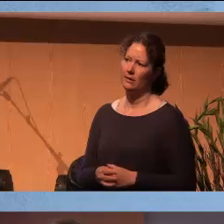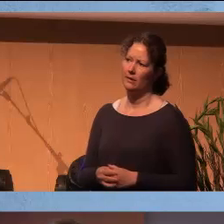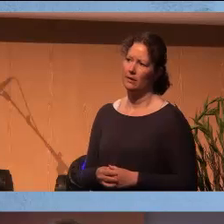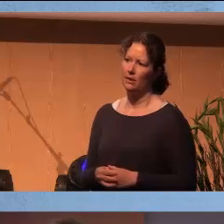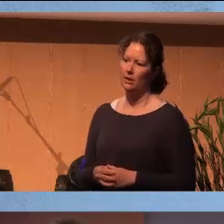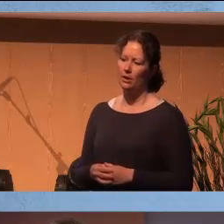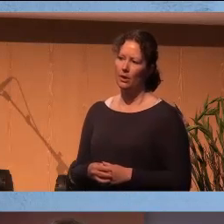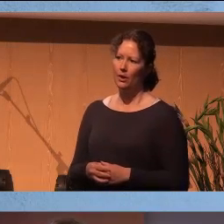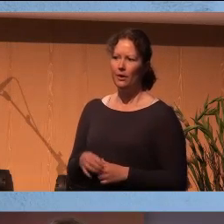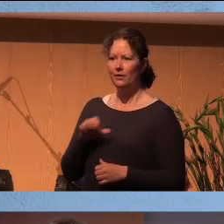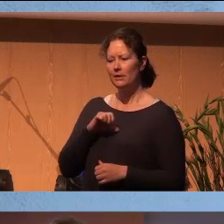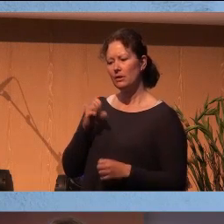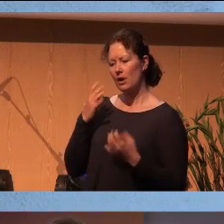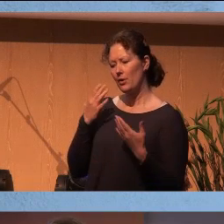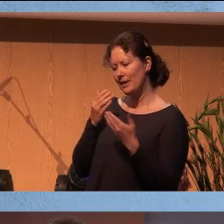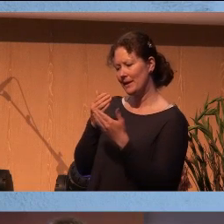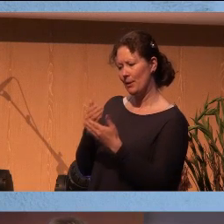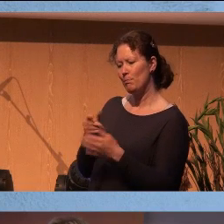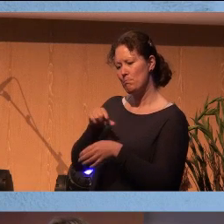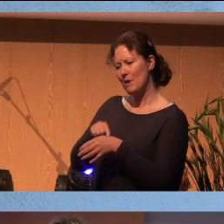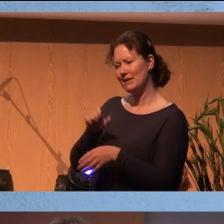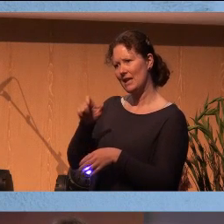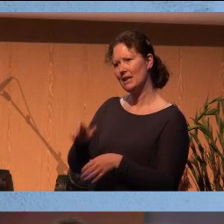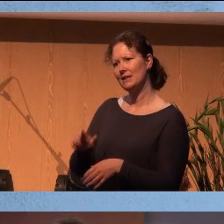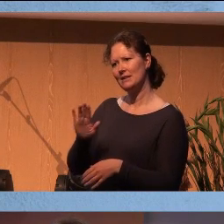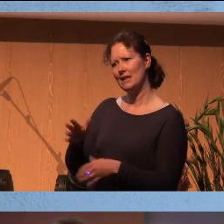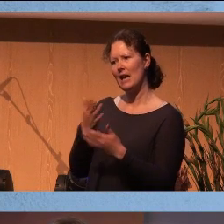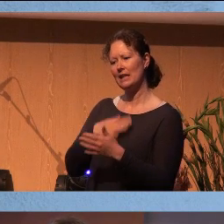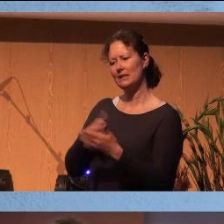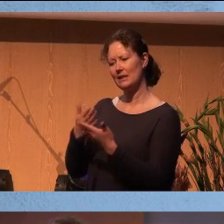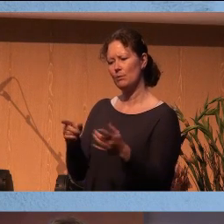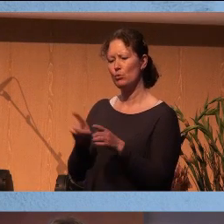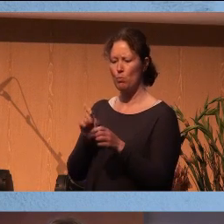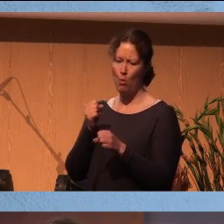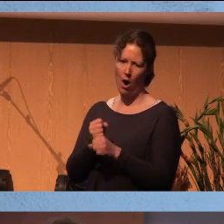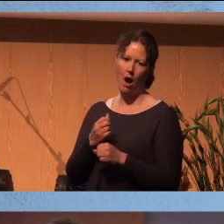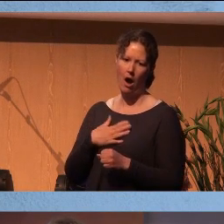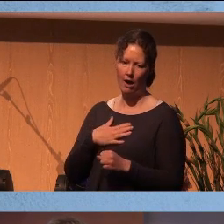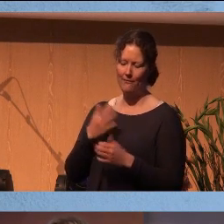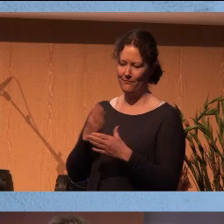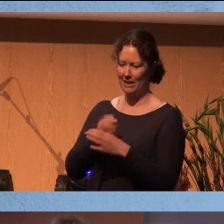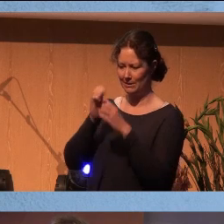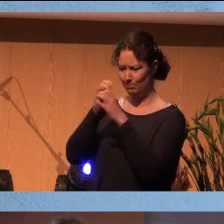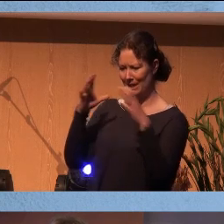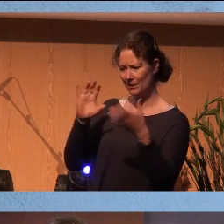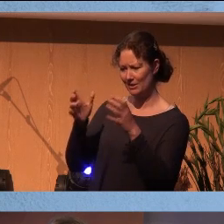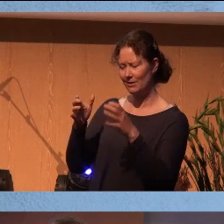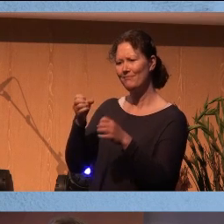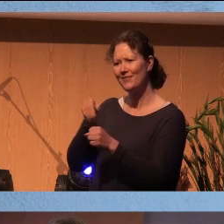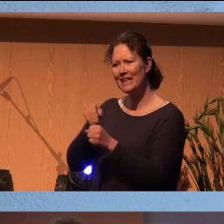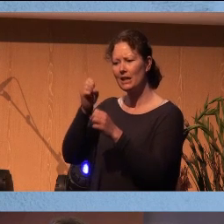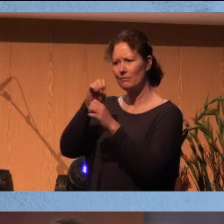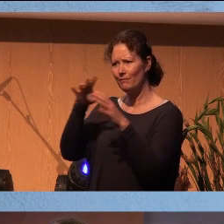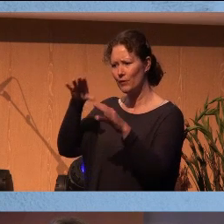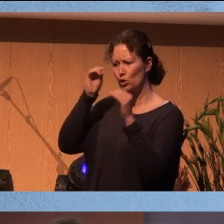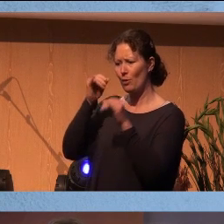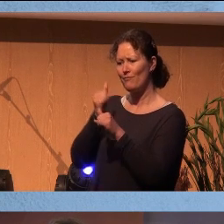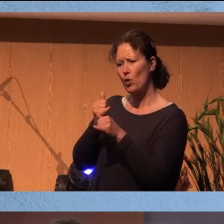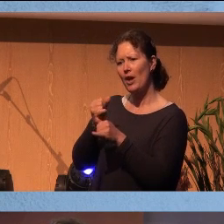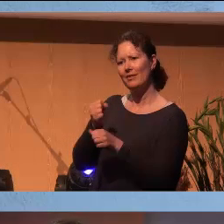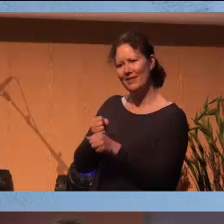For å nærme oss pasientens helsetjeneste må vi ha et felles bilde av situasjonen, en felles virkelighetsforståelse om hvordan ting der